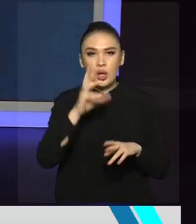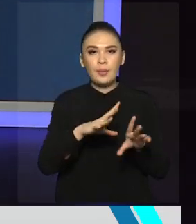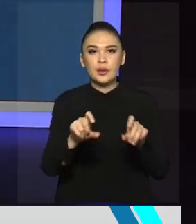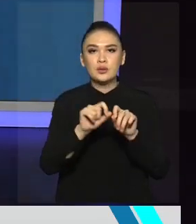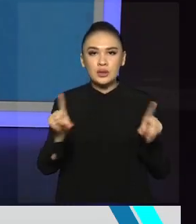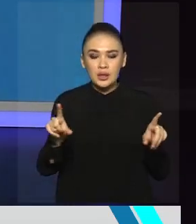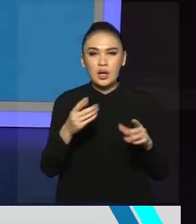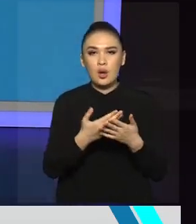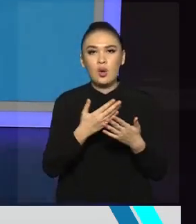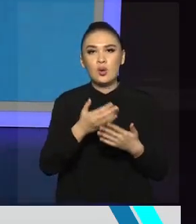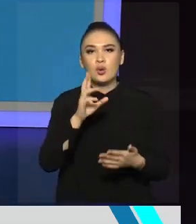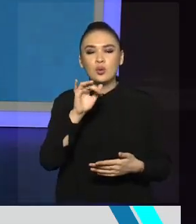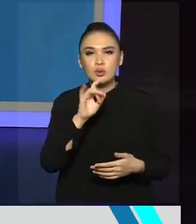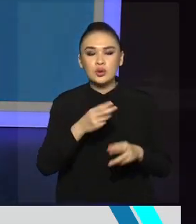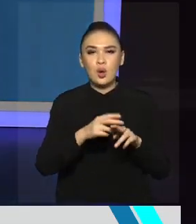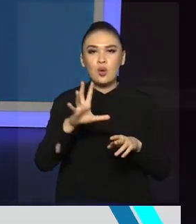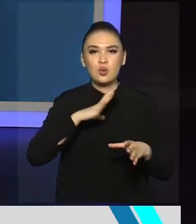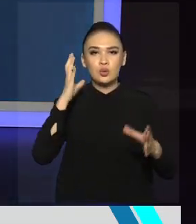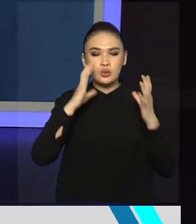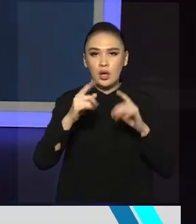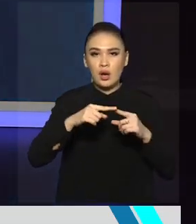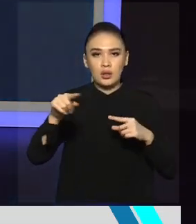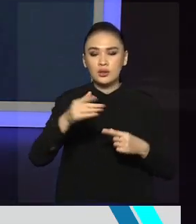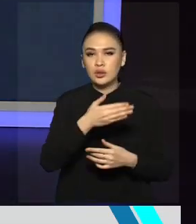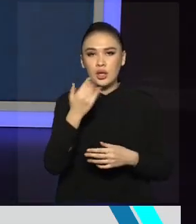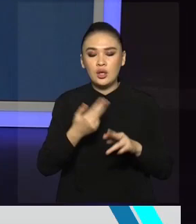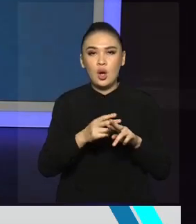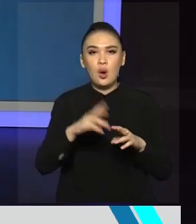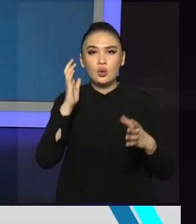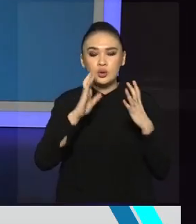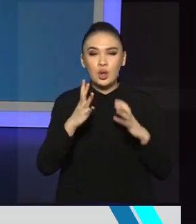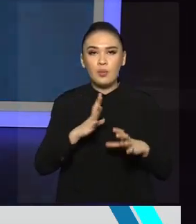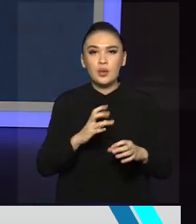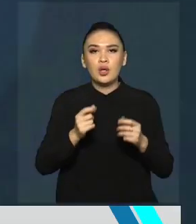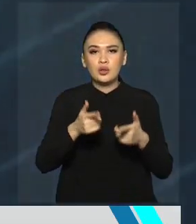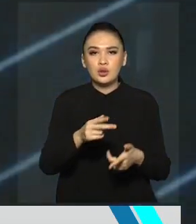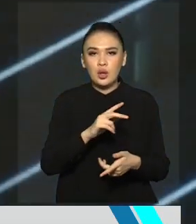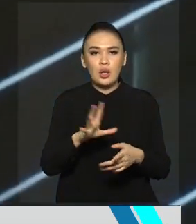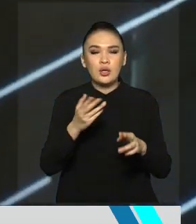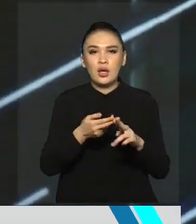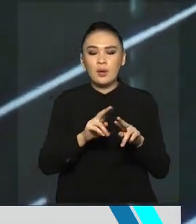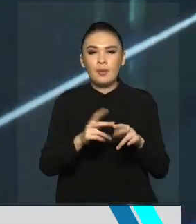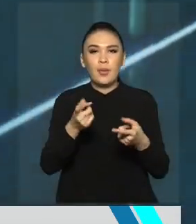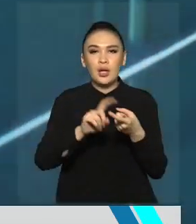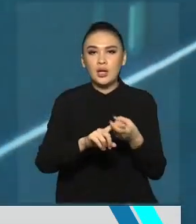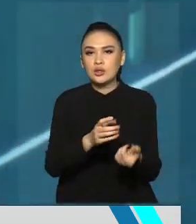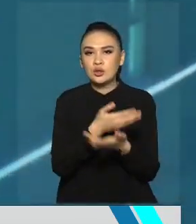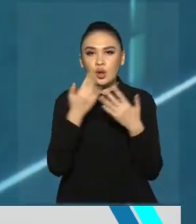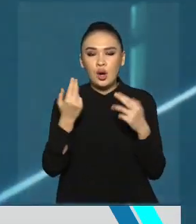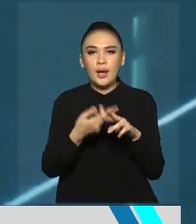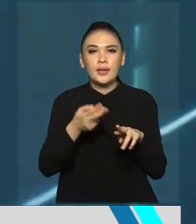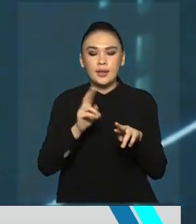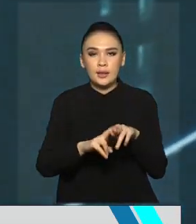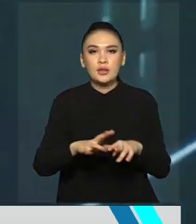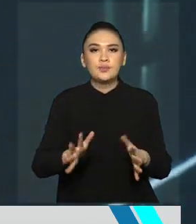мен мектеп бітіргеннен кейін университетке барады арасында байланыс жоқ. Университет бітіргеннен кейін мемлекеттік қызметке барады тағы да байланыс жоқ. Сондықтан бұл осындай ала-олалық тіл